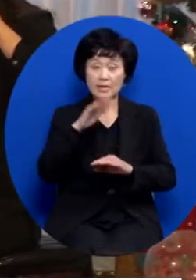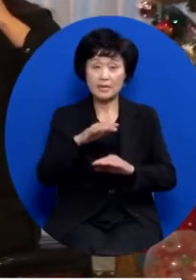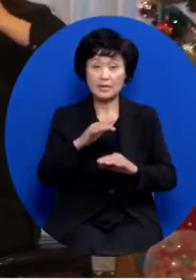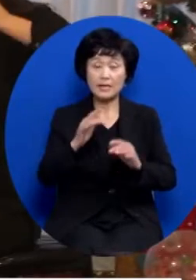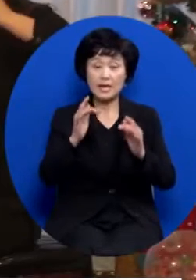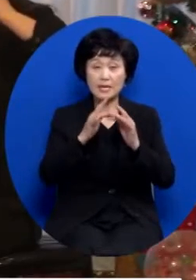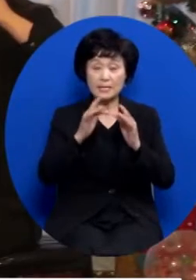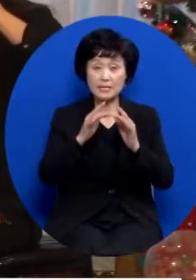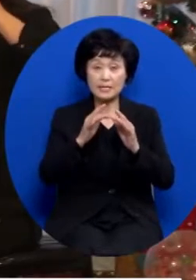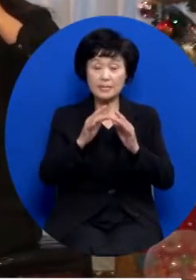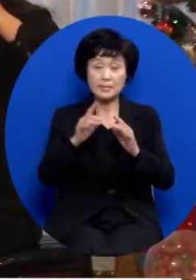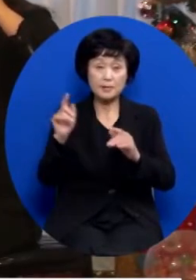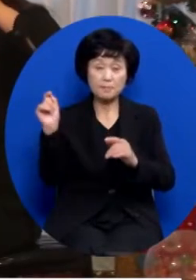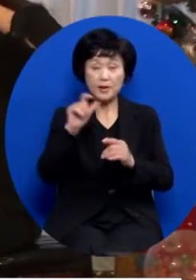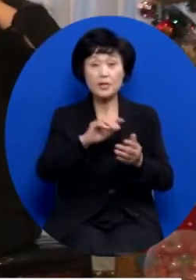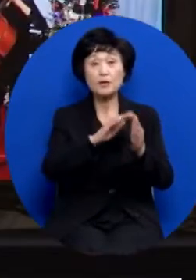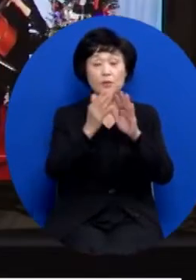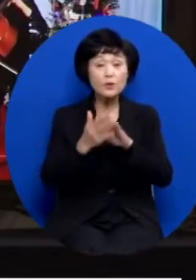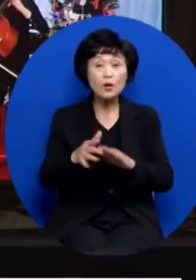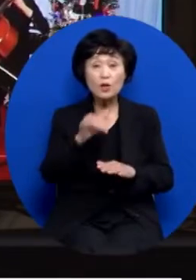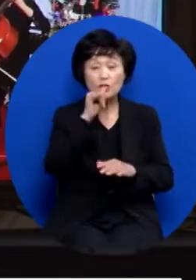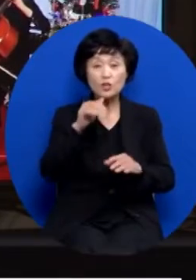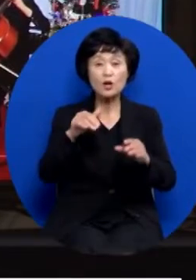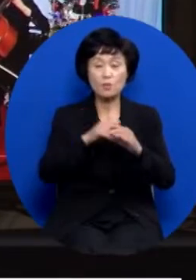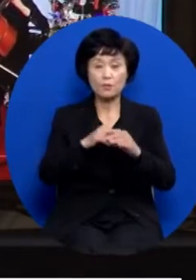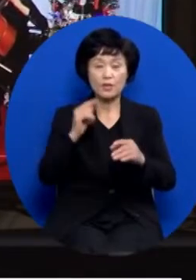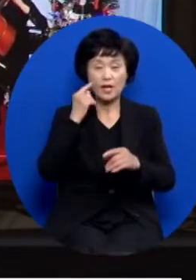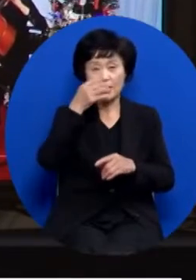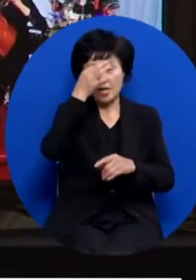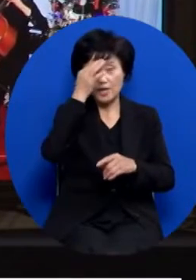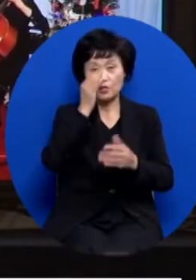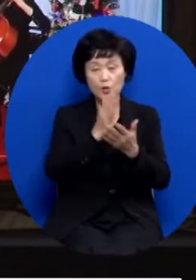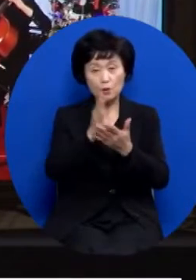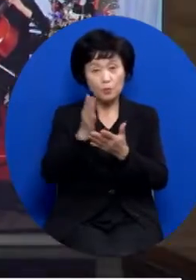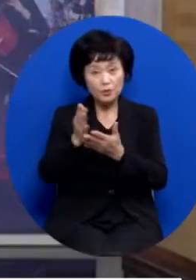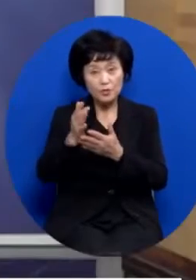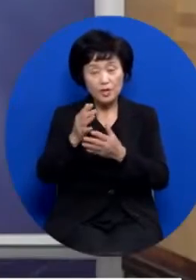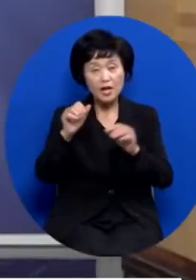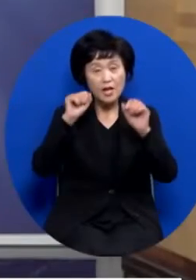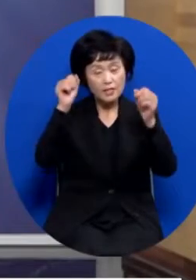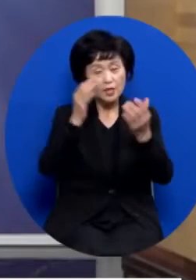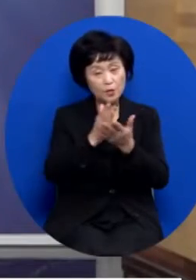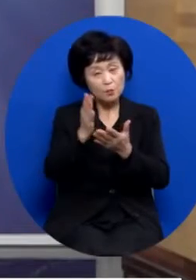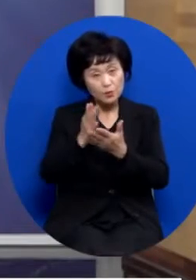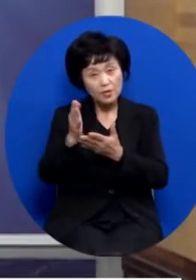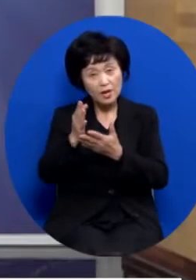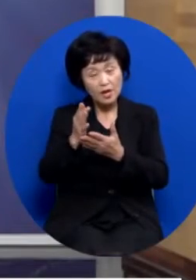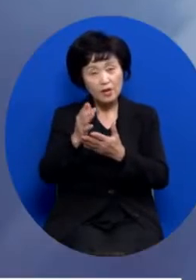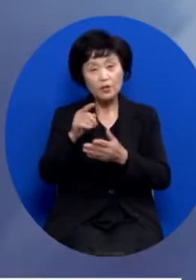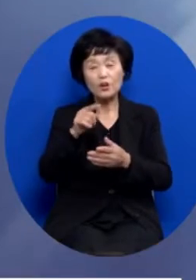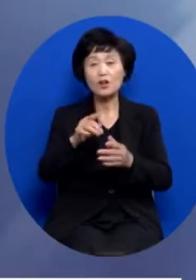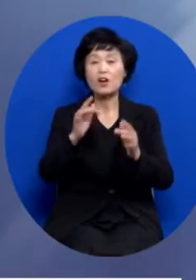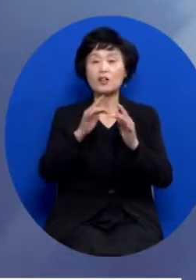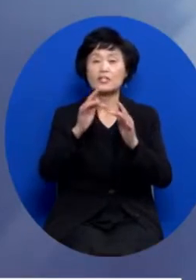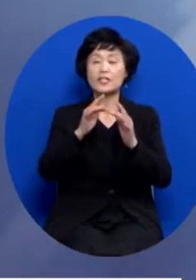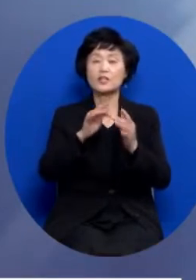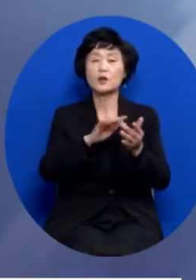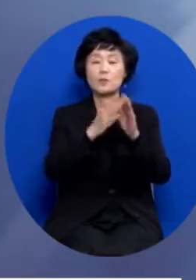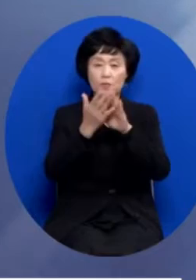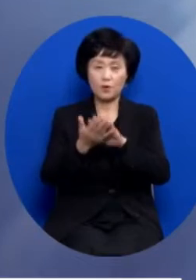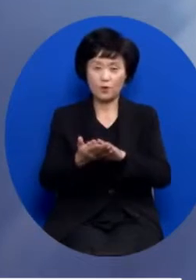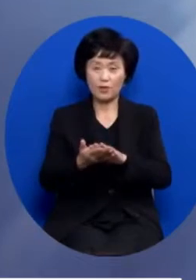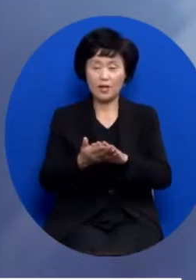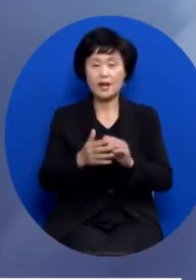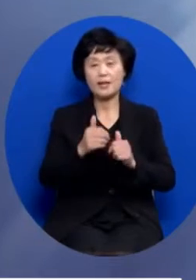급속도로 진전되기 때문에 우리 문화예술 분야 또는 체육 분야에서도 이 디지털 시대에 따른 콘텐츠의 변화를